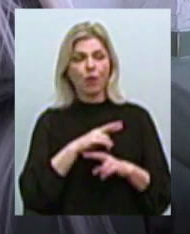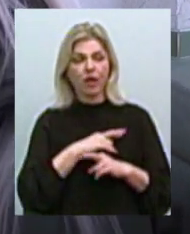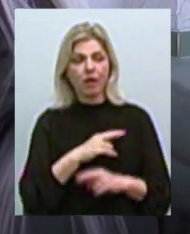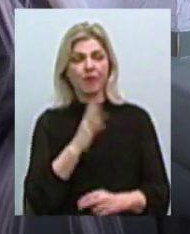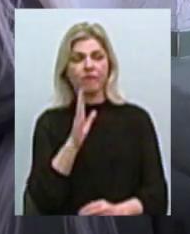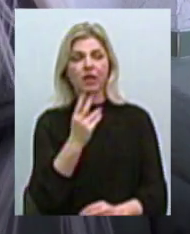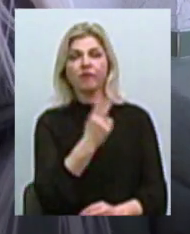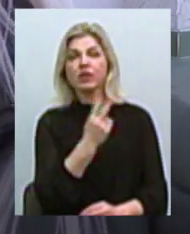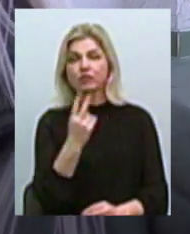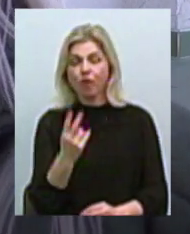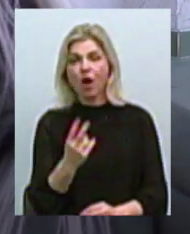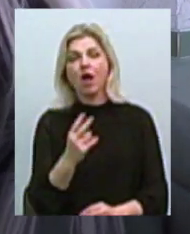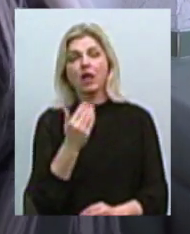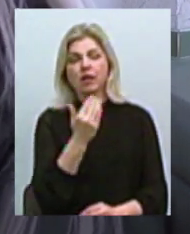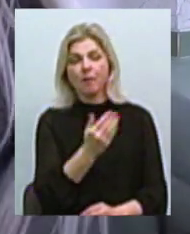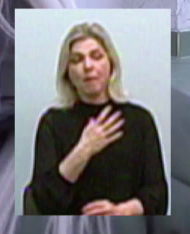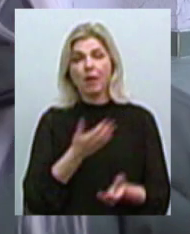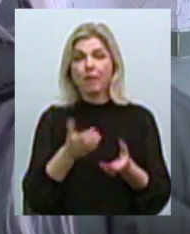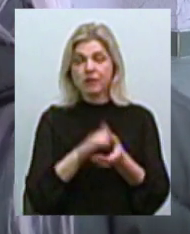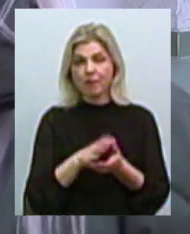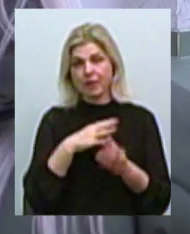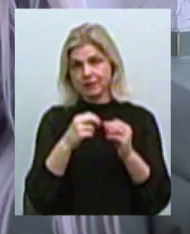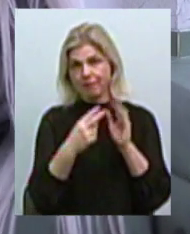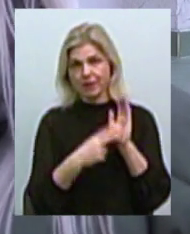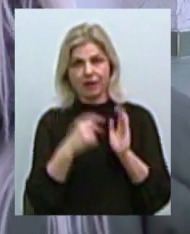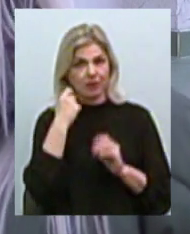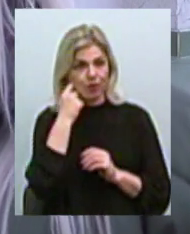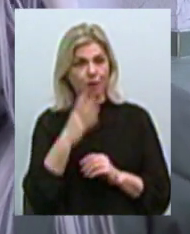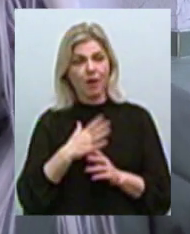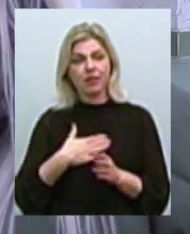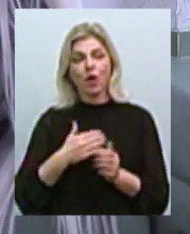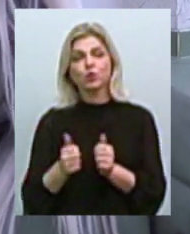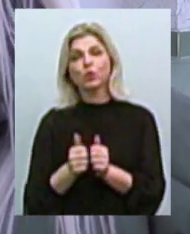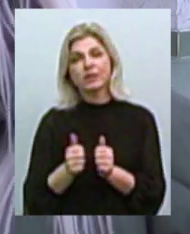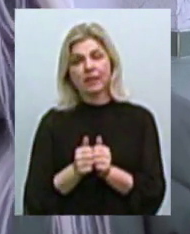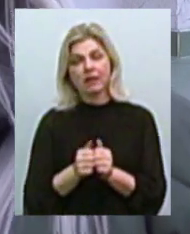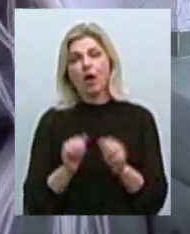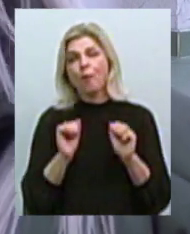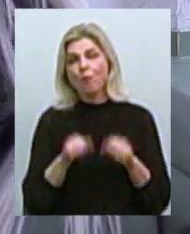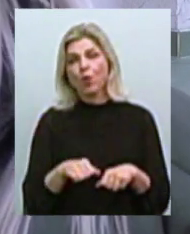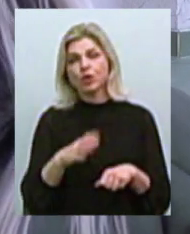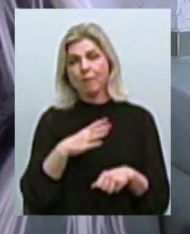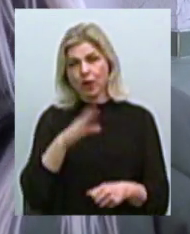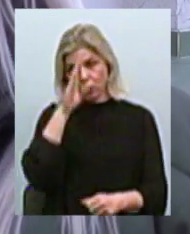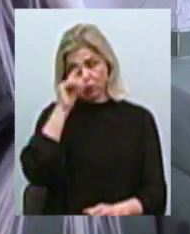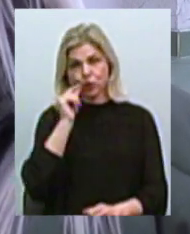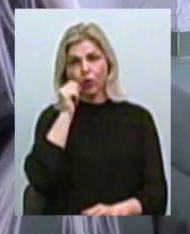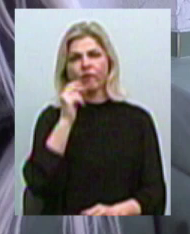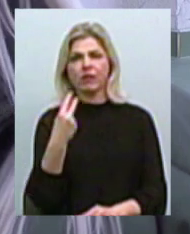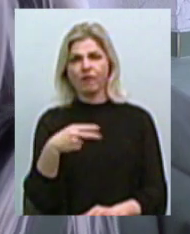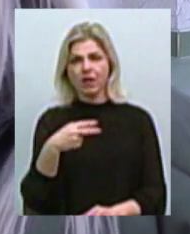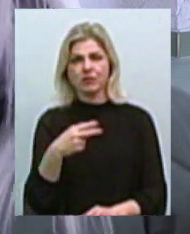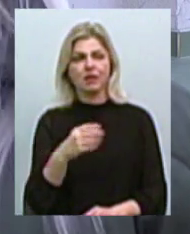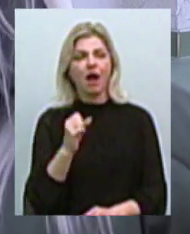той момент, який я з ним познайомилась, йому було 17 років. Він нашим сусідом був. Можна бути чоловіком у 20, але не бути ним у